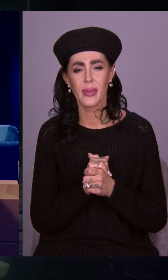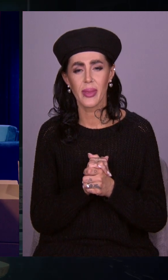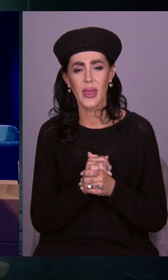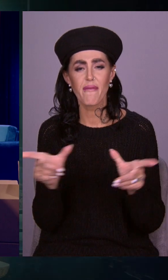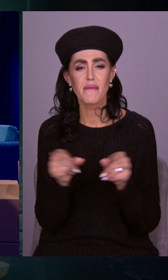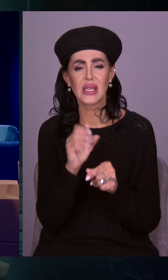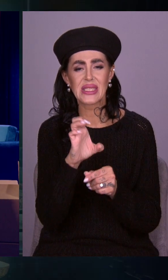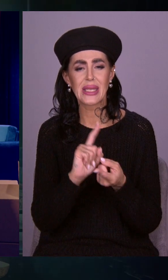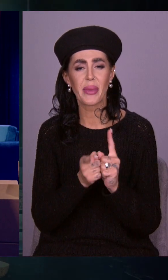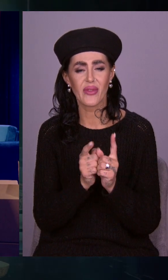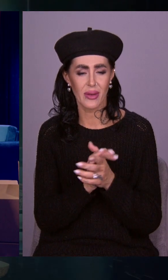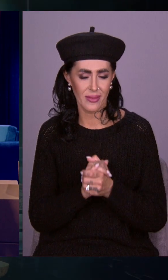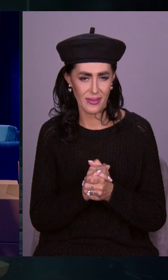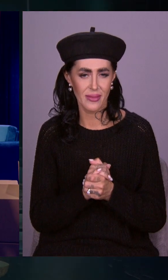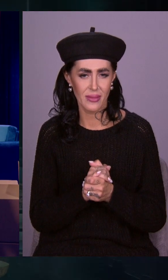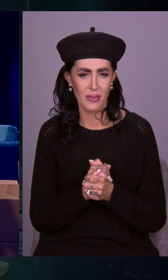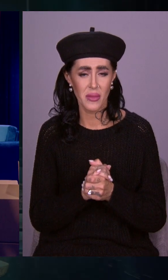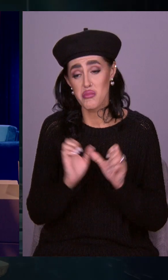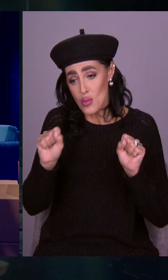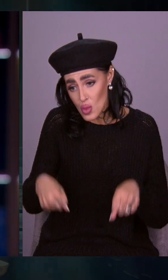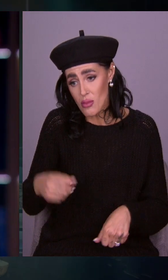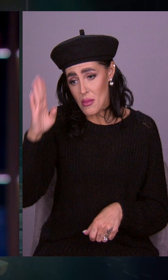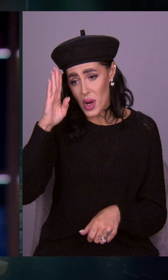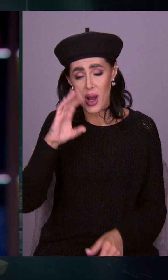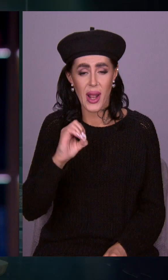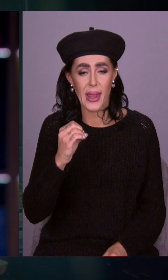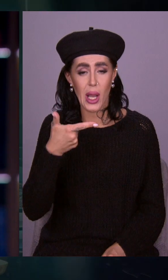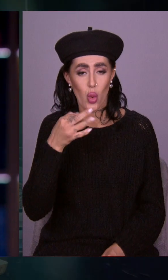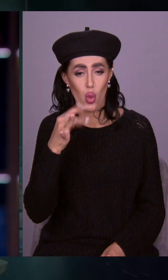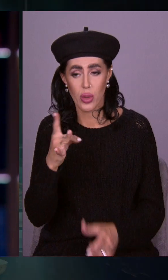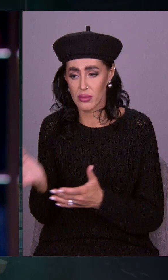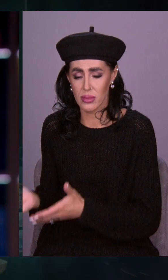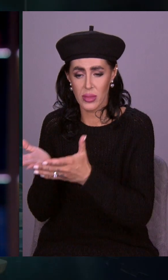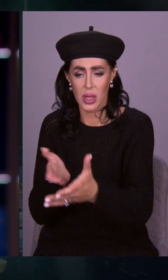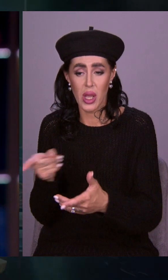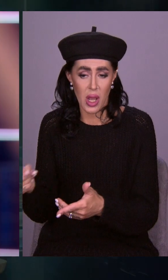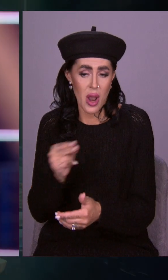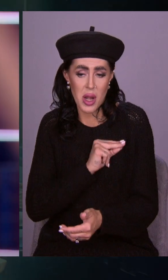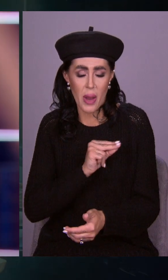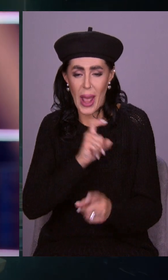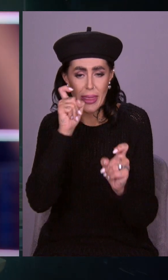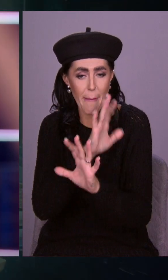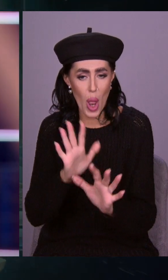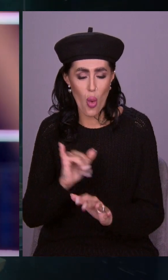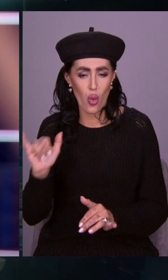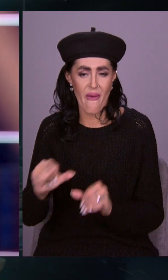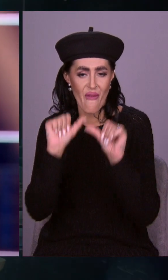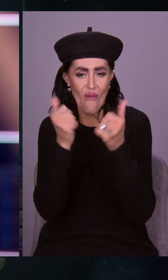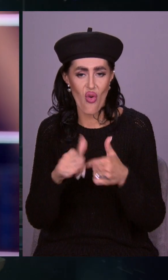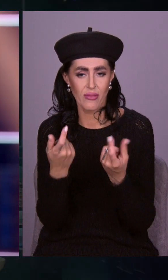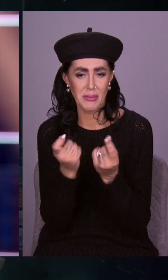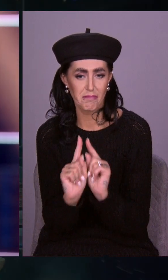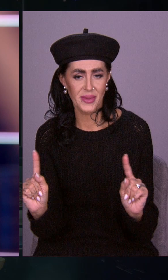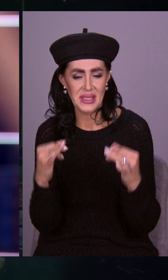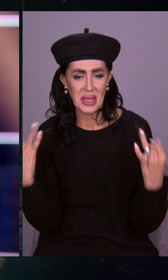перекладачем. Ну, так, так. Єгор Шатайло, тому що він працює в такому трішечки, мені здається, що британському